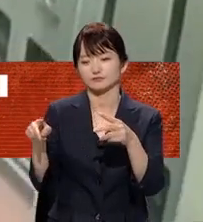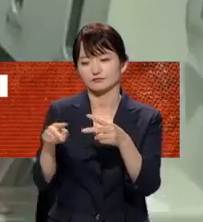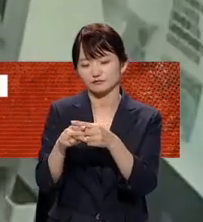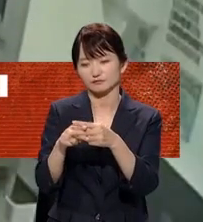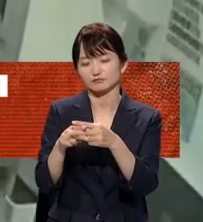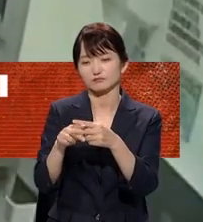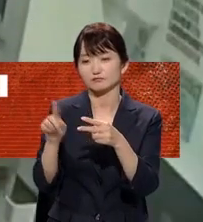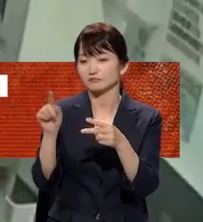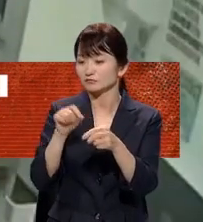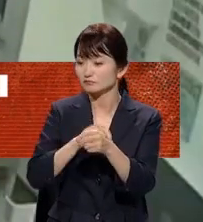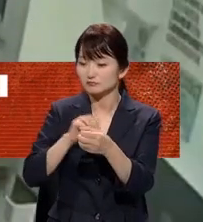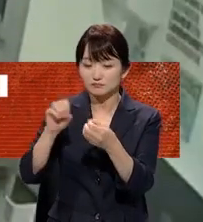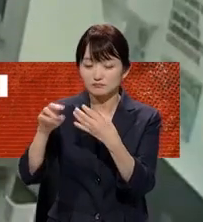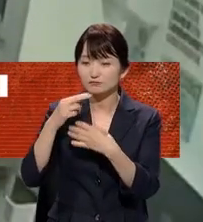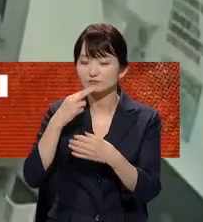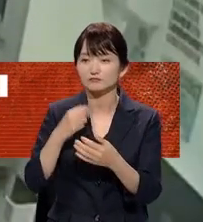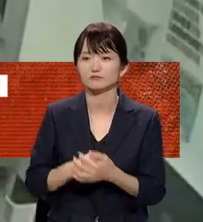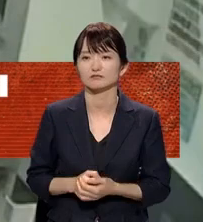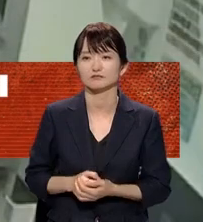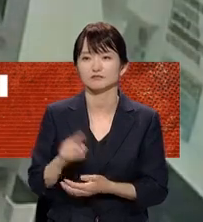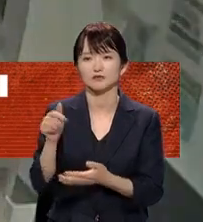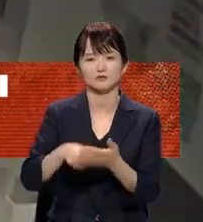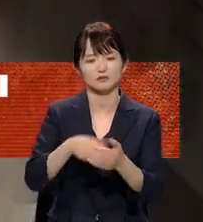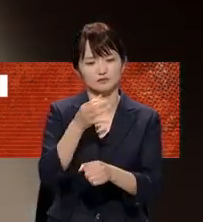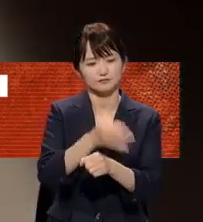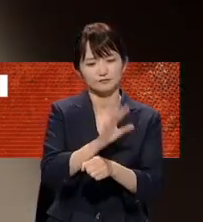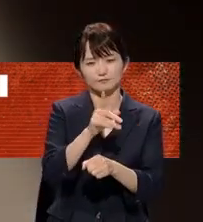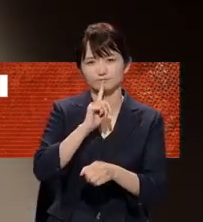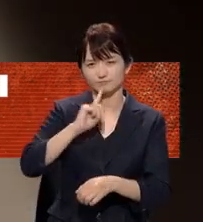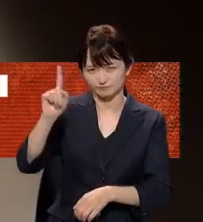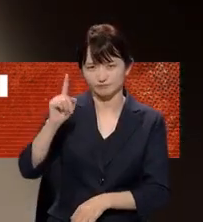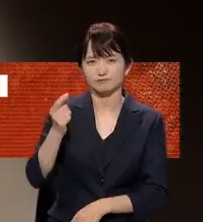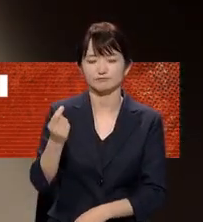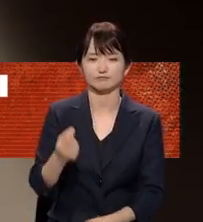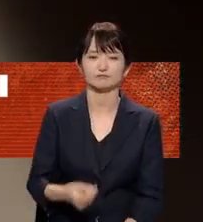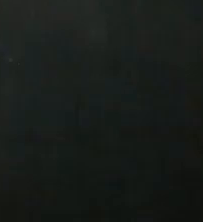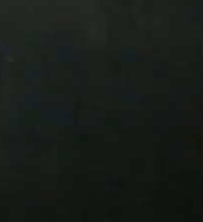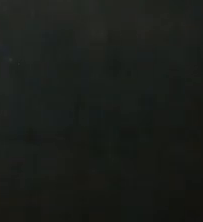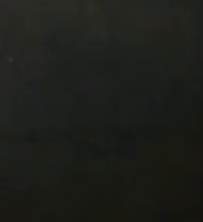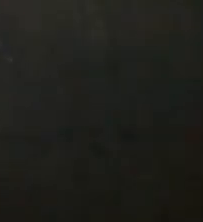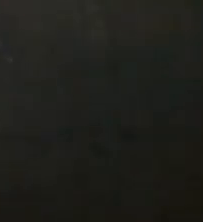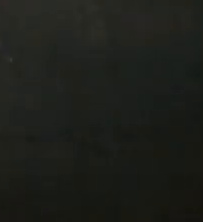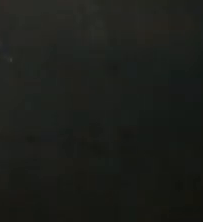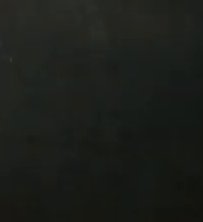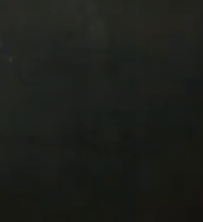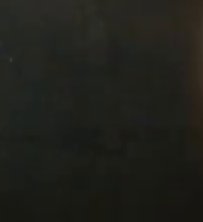사지도 않고 저렇게 했기 때문에 신고까지 한 게 아닌가 그렇게 보입니다. 그렇습니다. 알겠습니다.